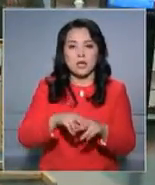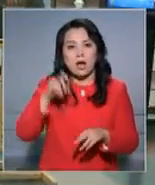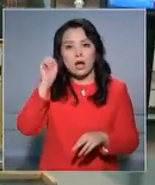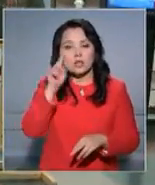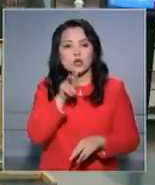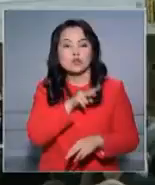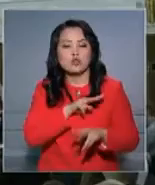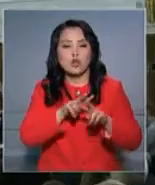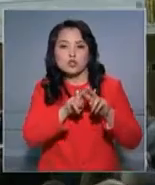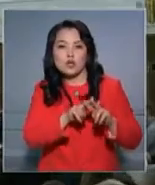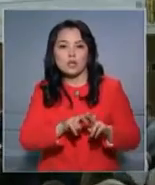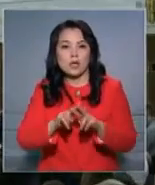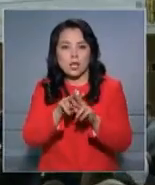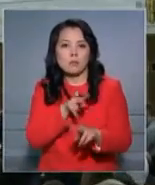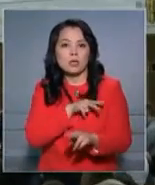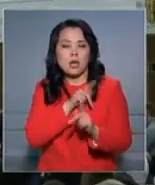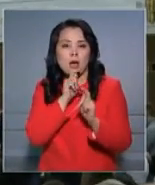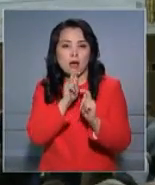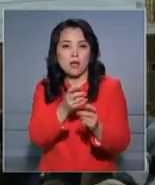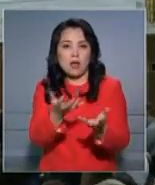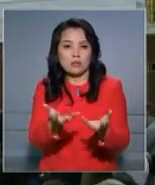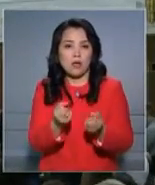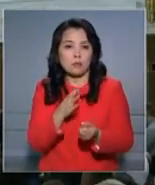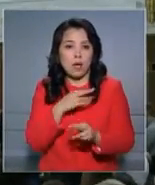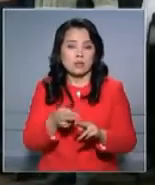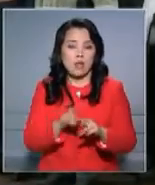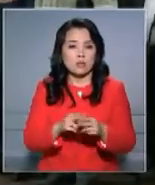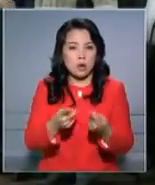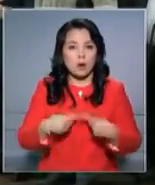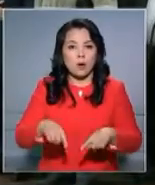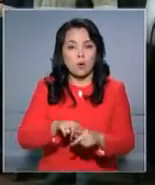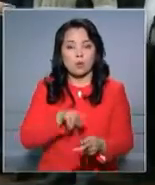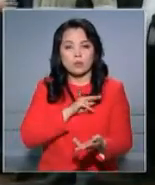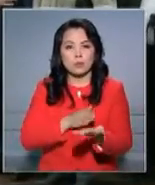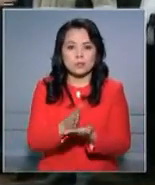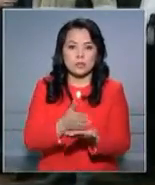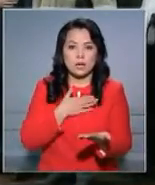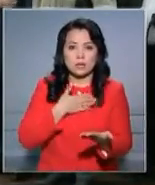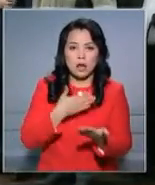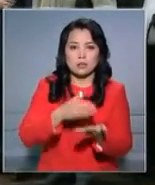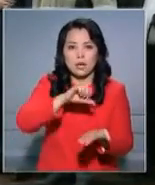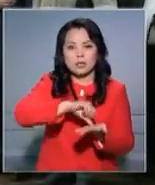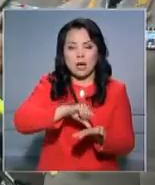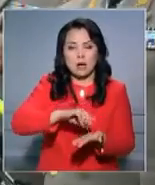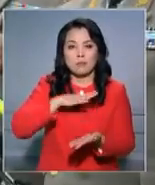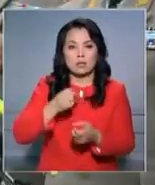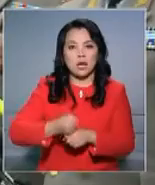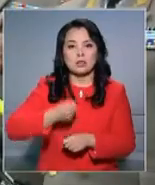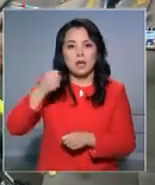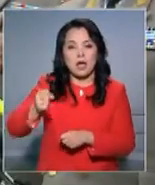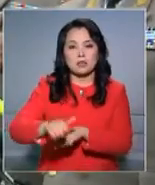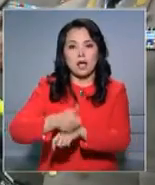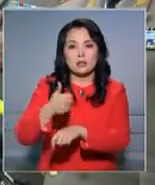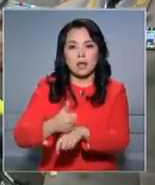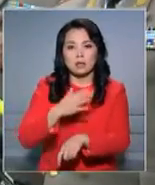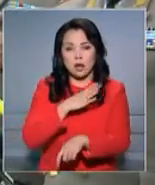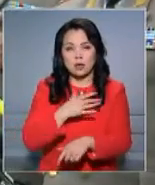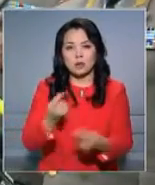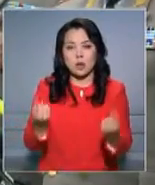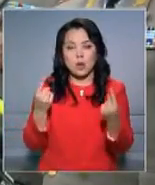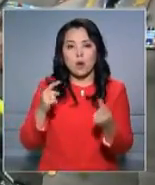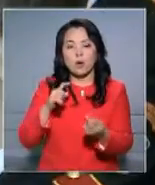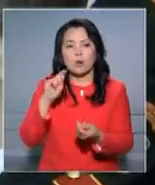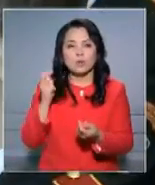медалін алған еді. Соғыстан кейін ол қоғамдық жұмыстармен айналысып қайырымдылық қордың президенті болды. Бұл қор Ұлы Отан